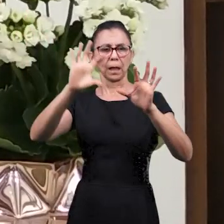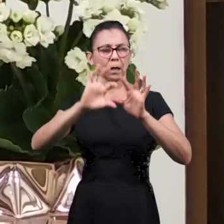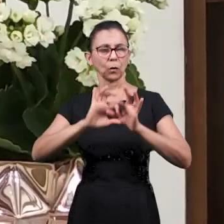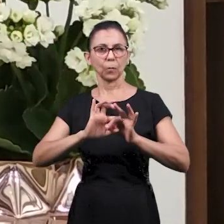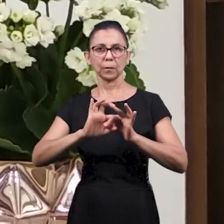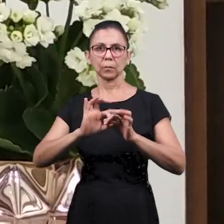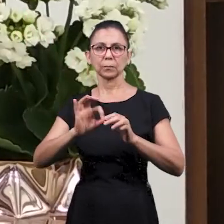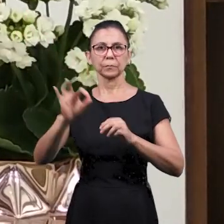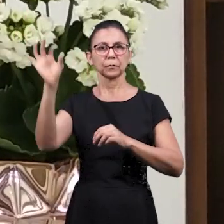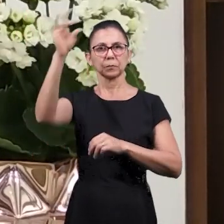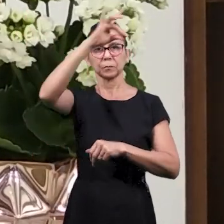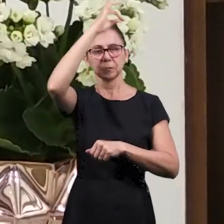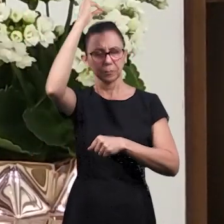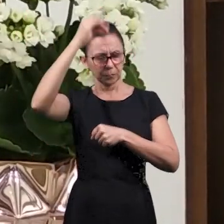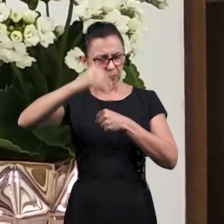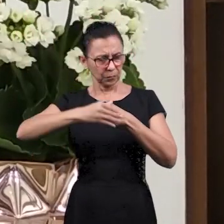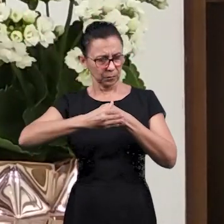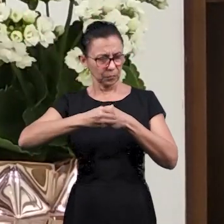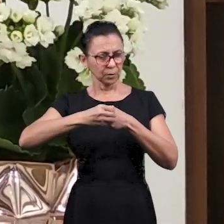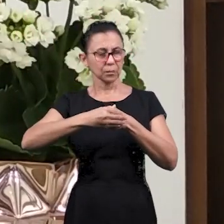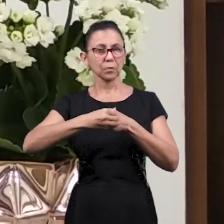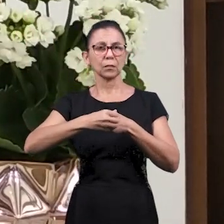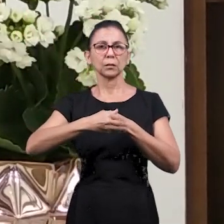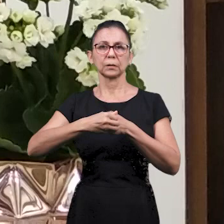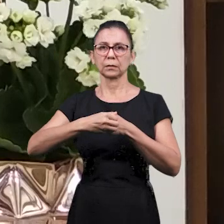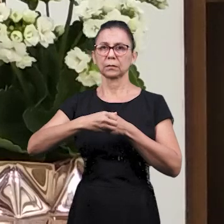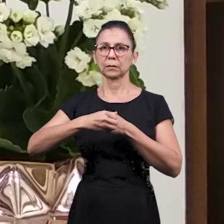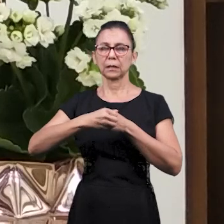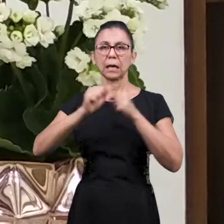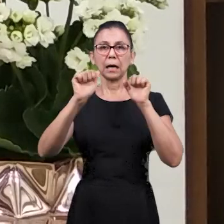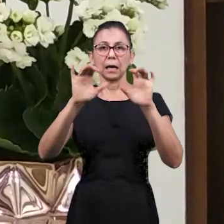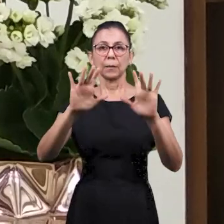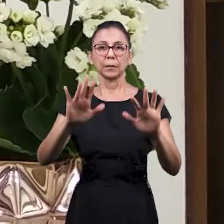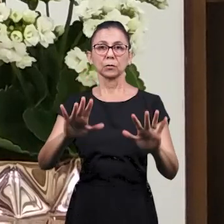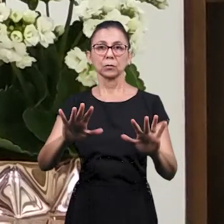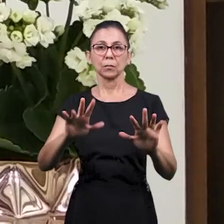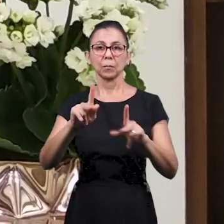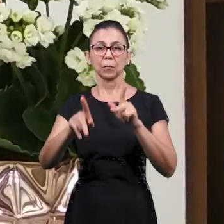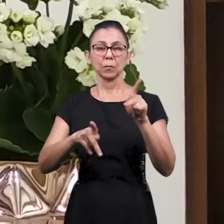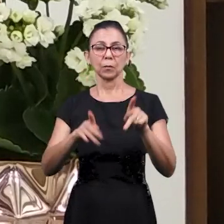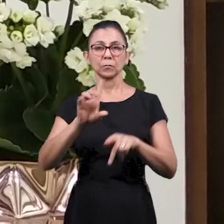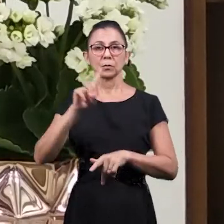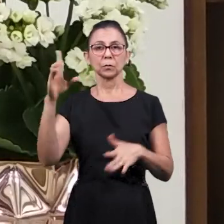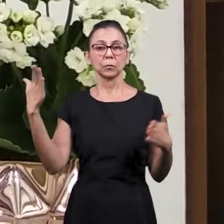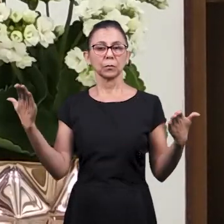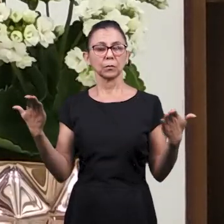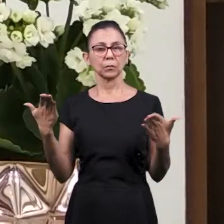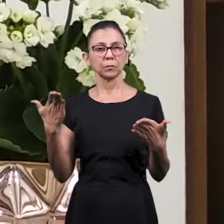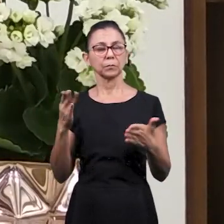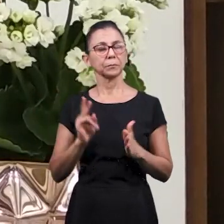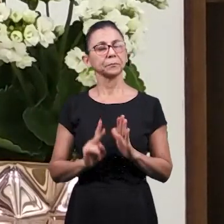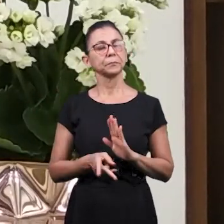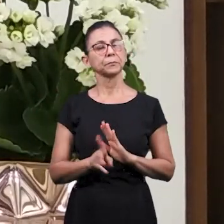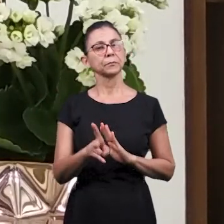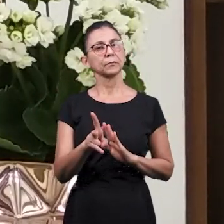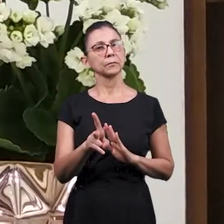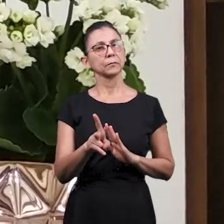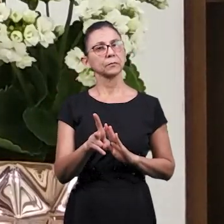утешение Духа Святого да будут со всем народом Божиим сегодня и во веки.